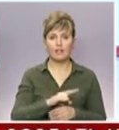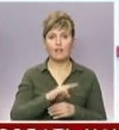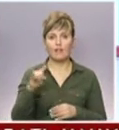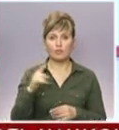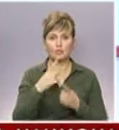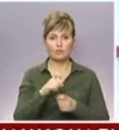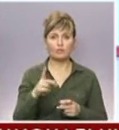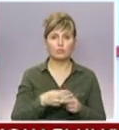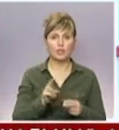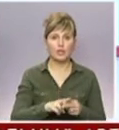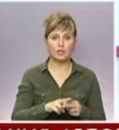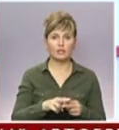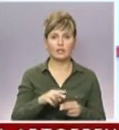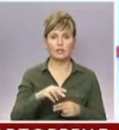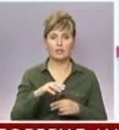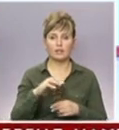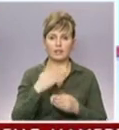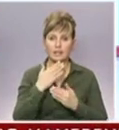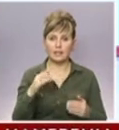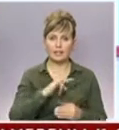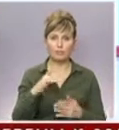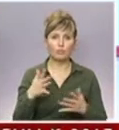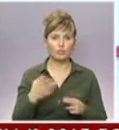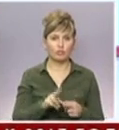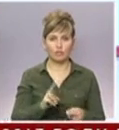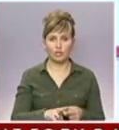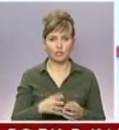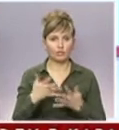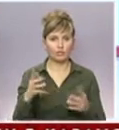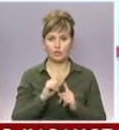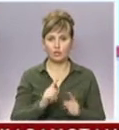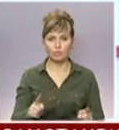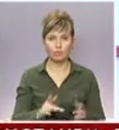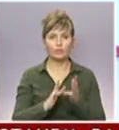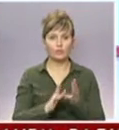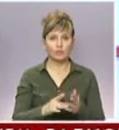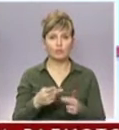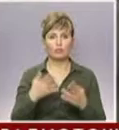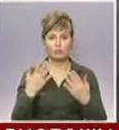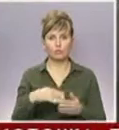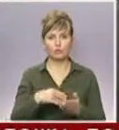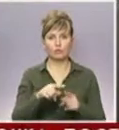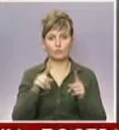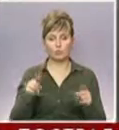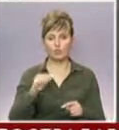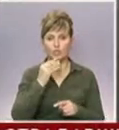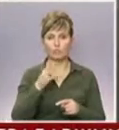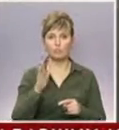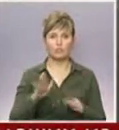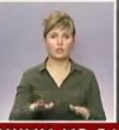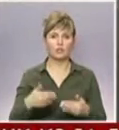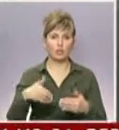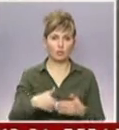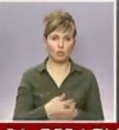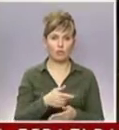«Скат». Авиаперевозчик заявил, что это крайний рейс и больше в этом сезоне их не будет. Туристам, которые уже купили путевки в